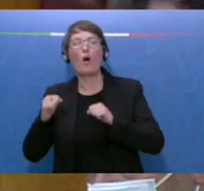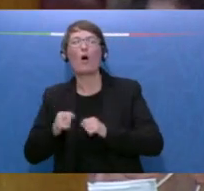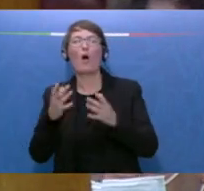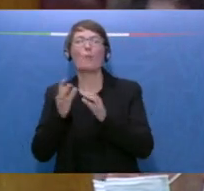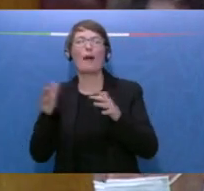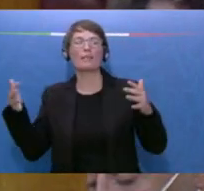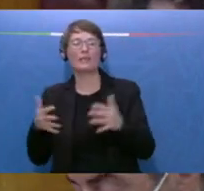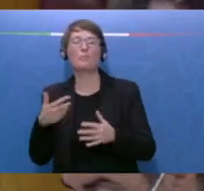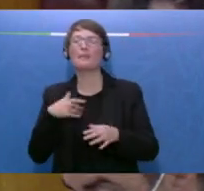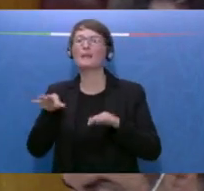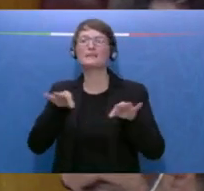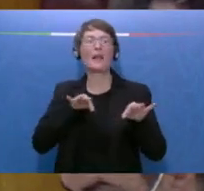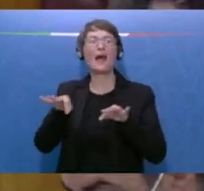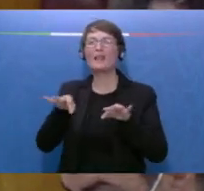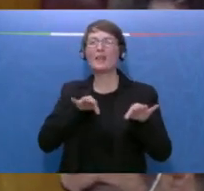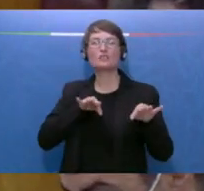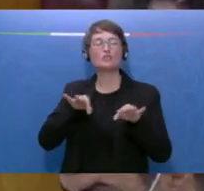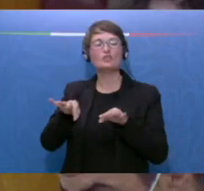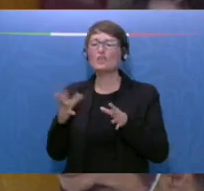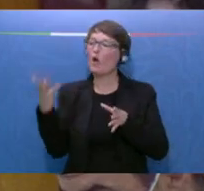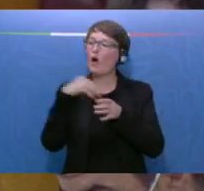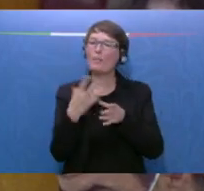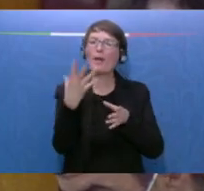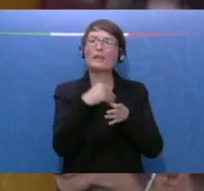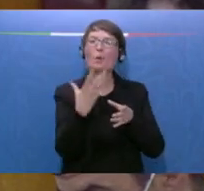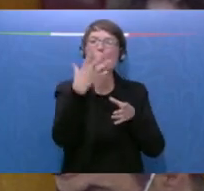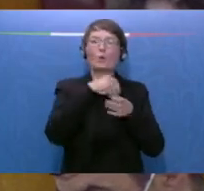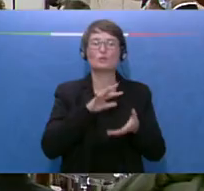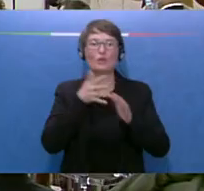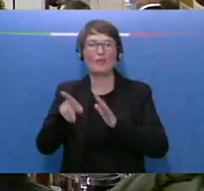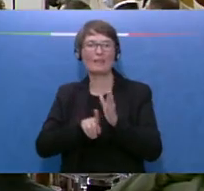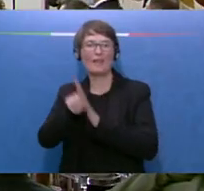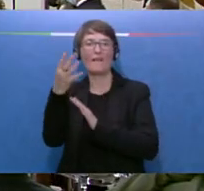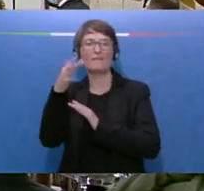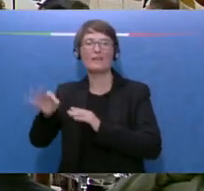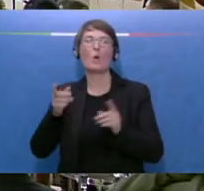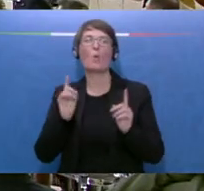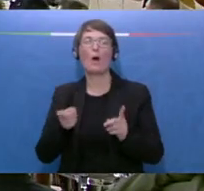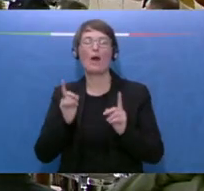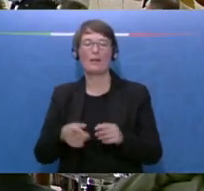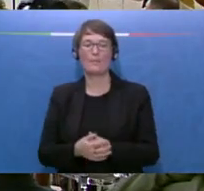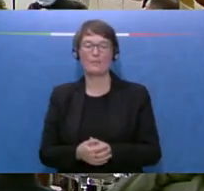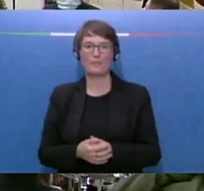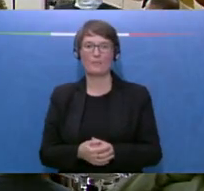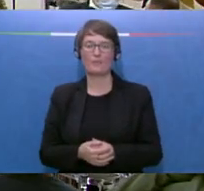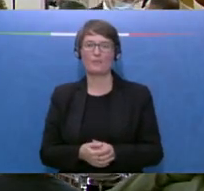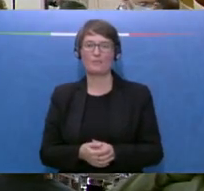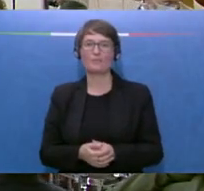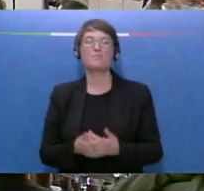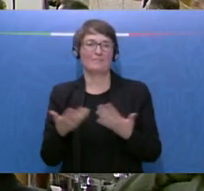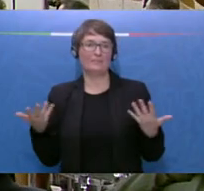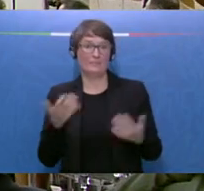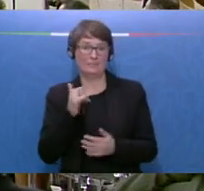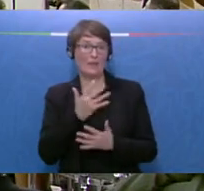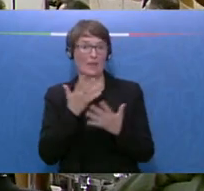avere una maggiore inclusione e una maggiore efficacia poi ne affrontare questi dossier grazie è assolutamente